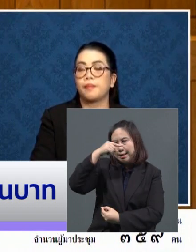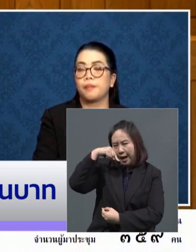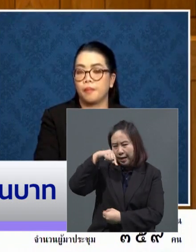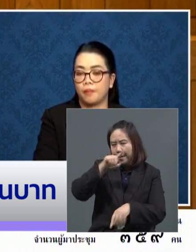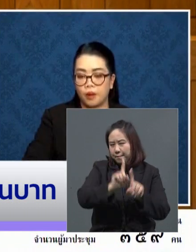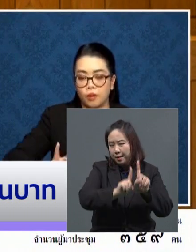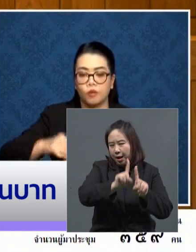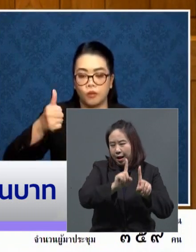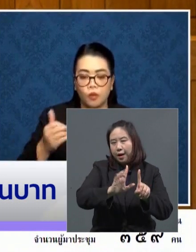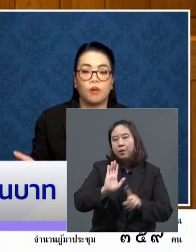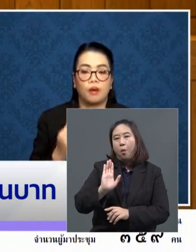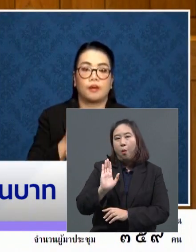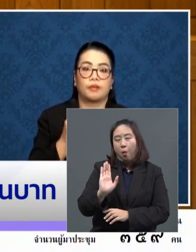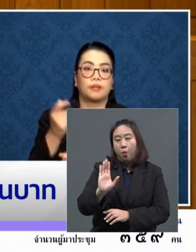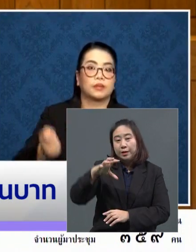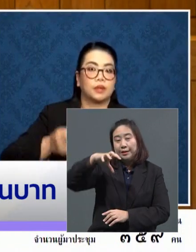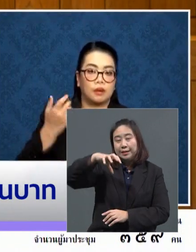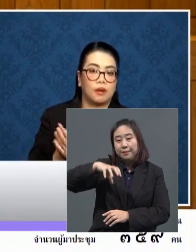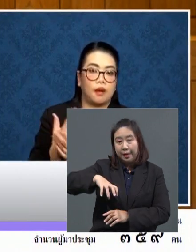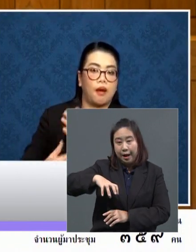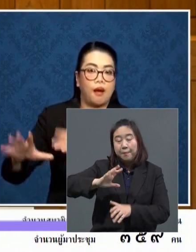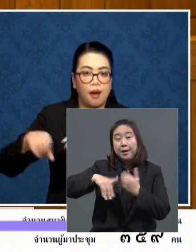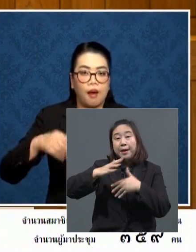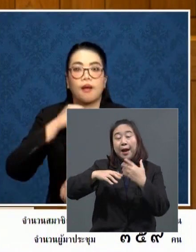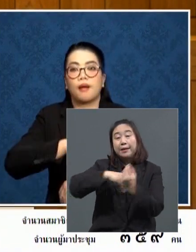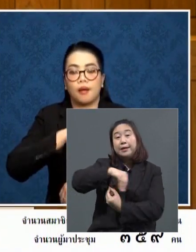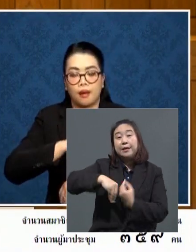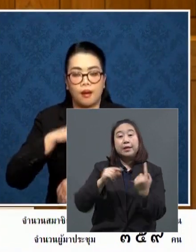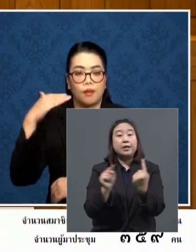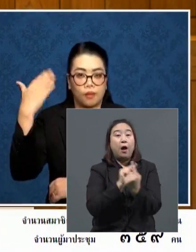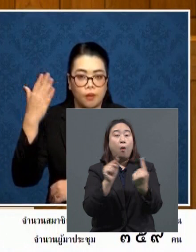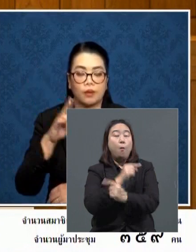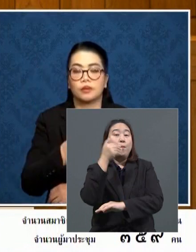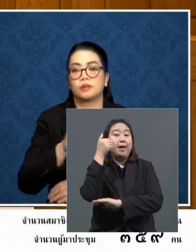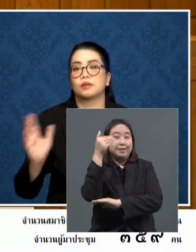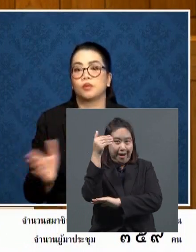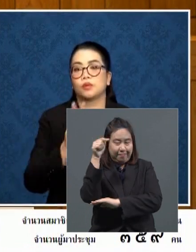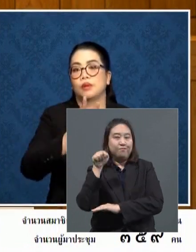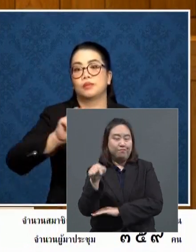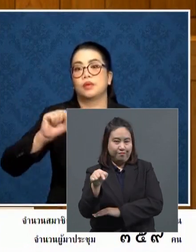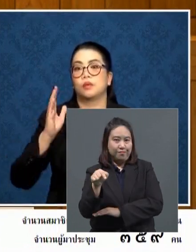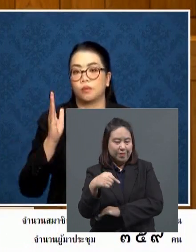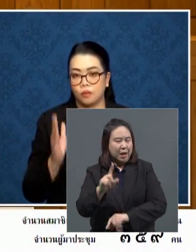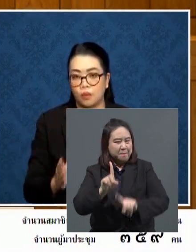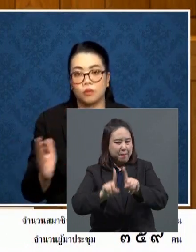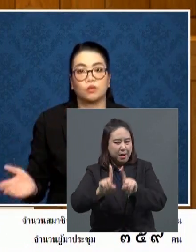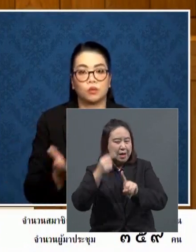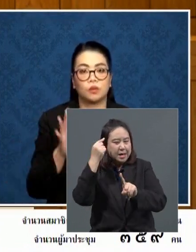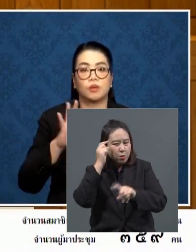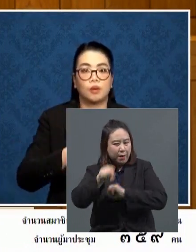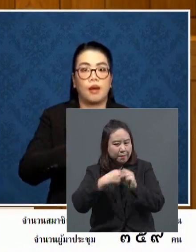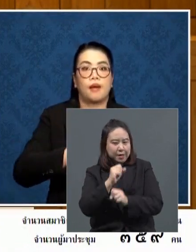สำนักงานสภาเอ่อพัฒนาการเศรษฐกิจและสังคมแห่งชาติหรือว่าสสชที่คาดว่าในปี